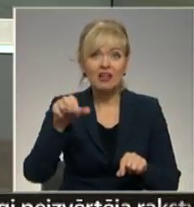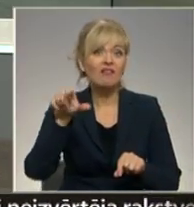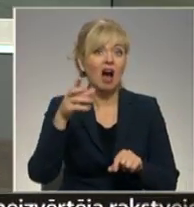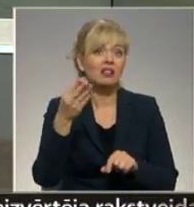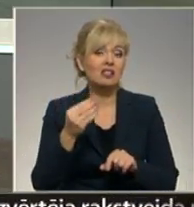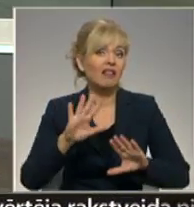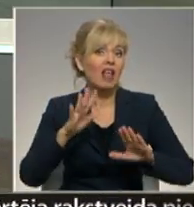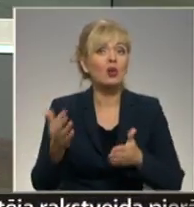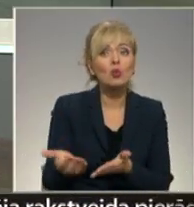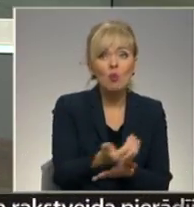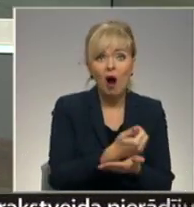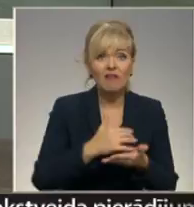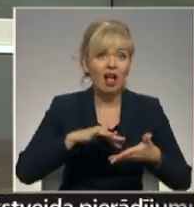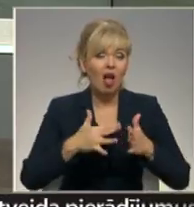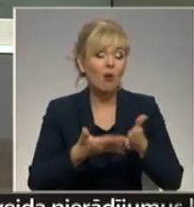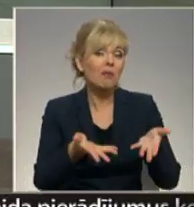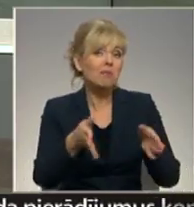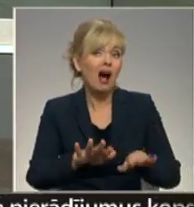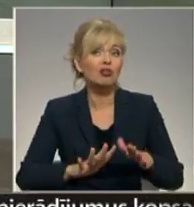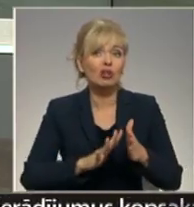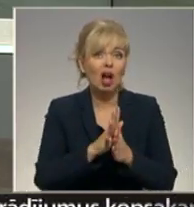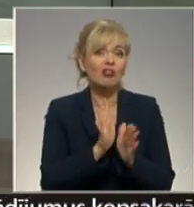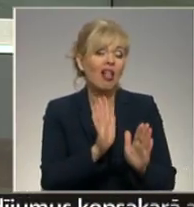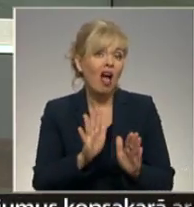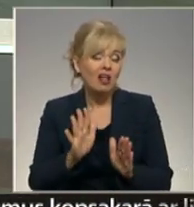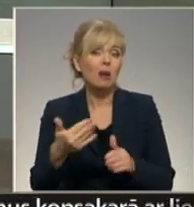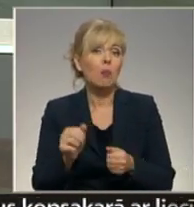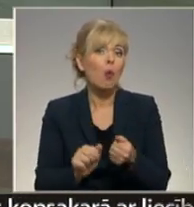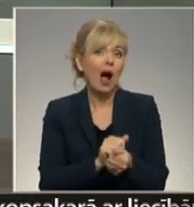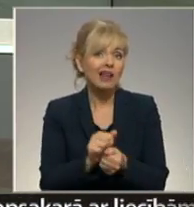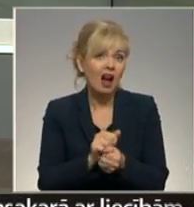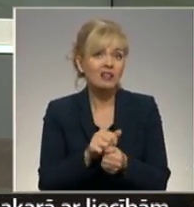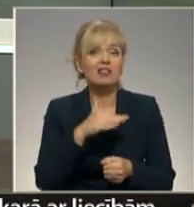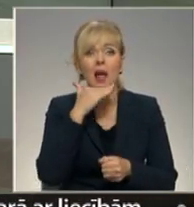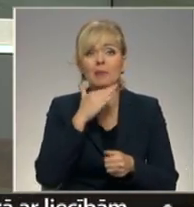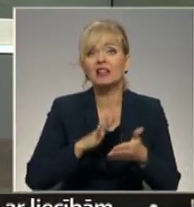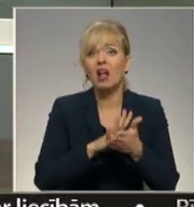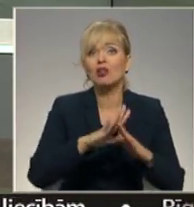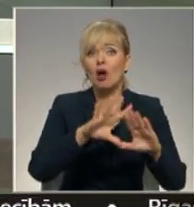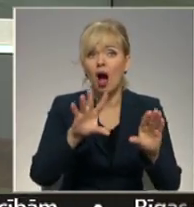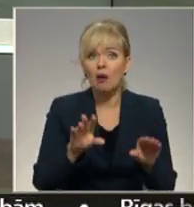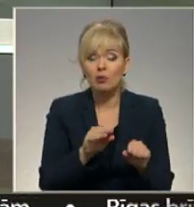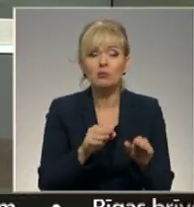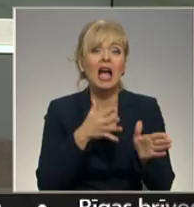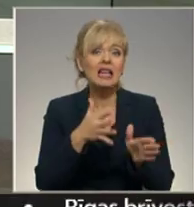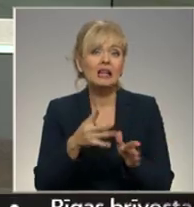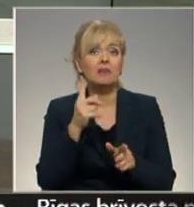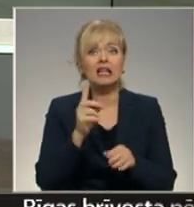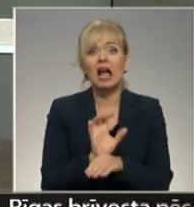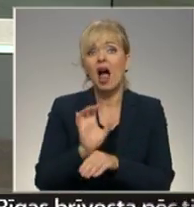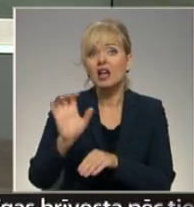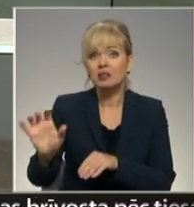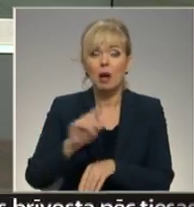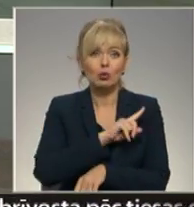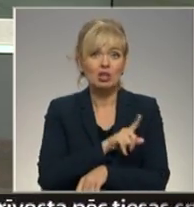kas lēnām pūst. Nepietiekamais dārziņu apjoms varētu ietekmēt nevien eksporta iespējas, bet arī produktu cenu. Un par to plašāk